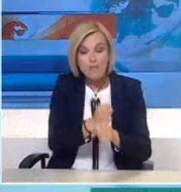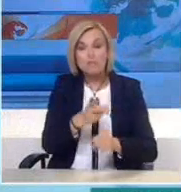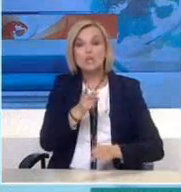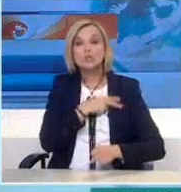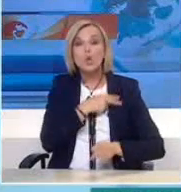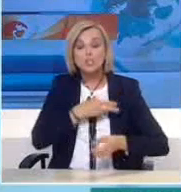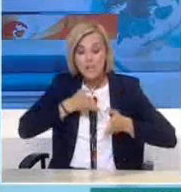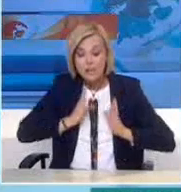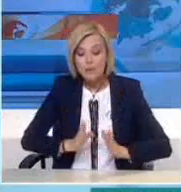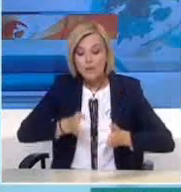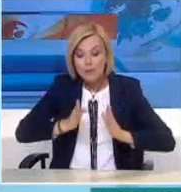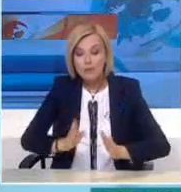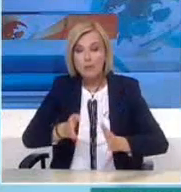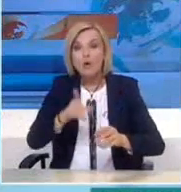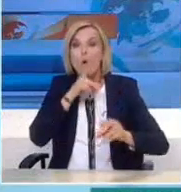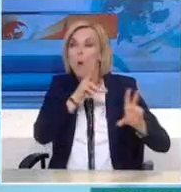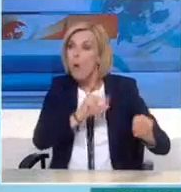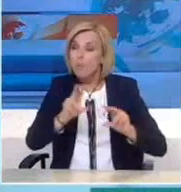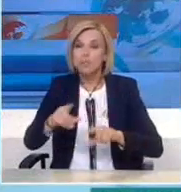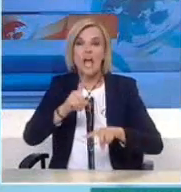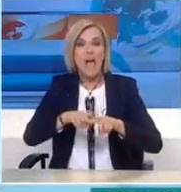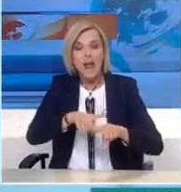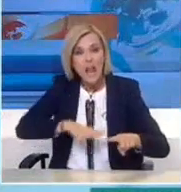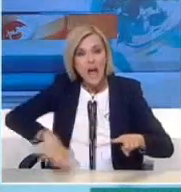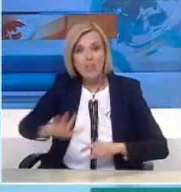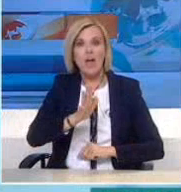πορεία σαν χώρα και σαν λαός και σαν